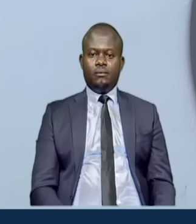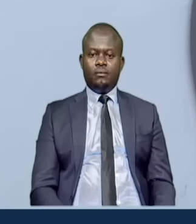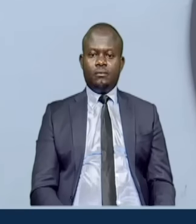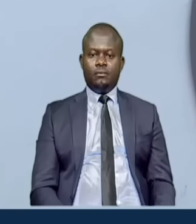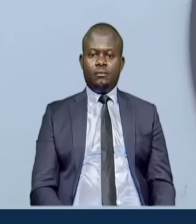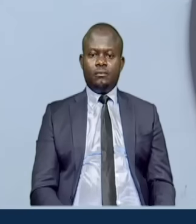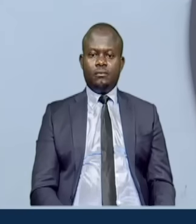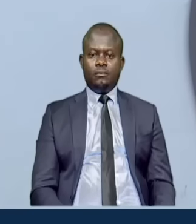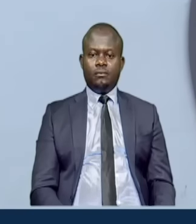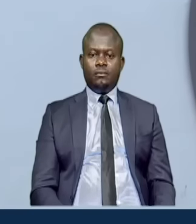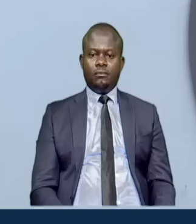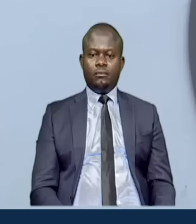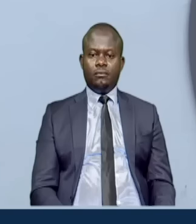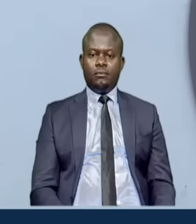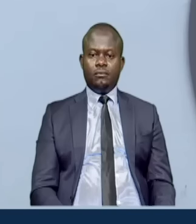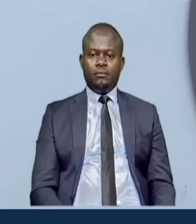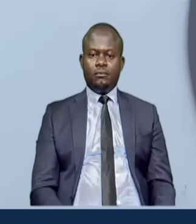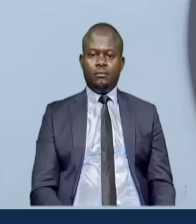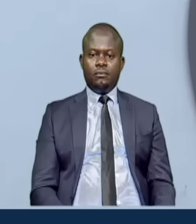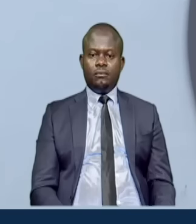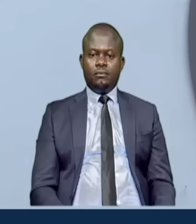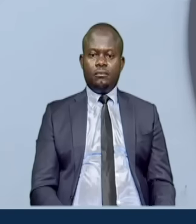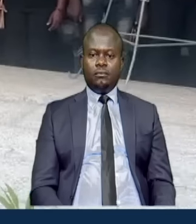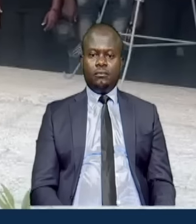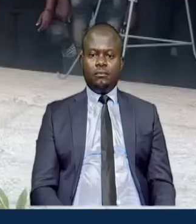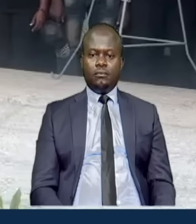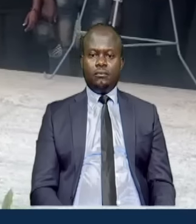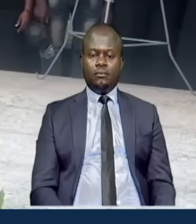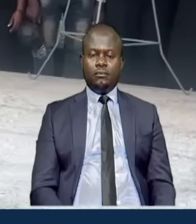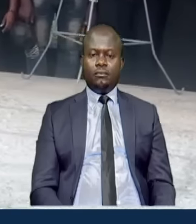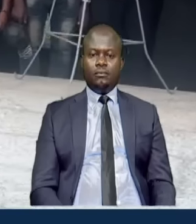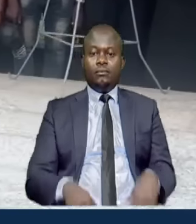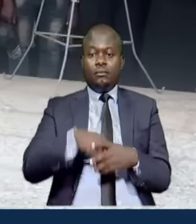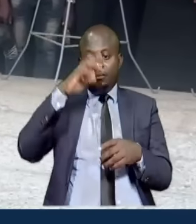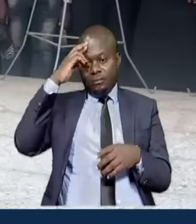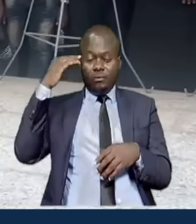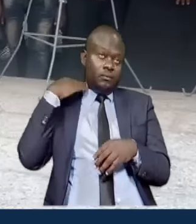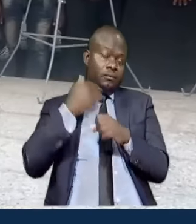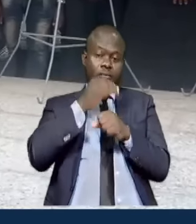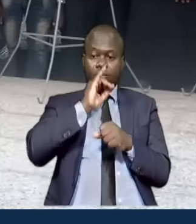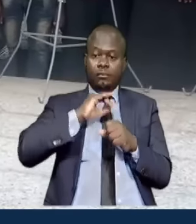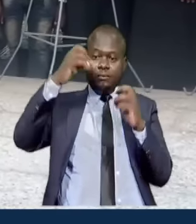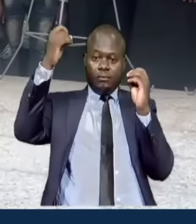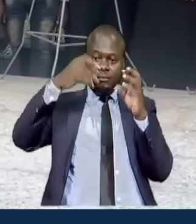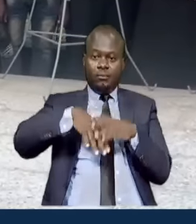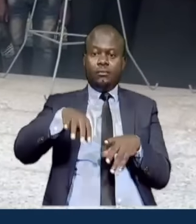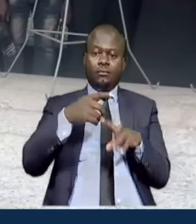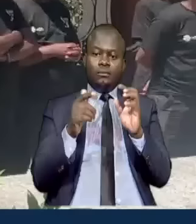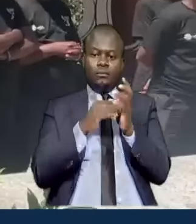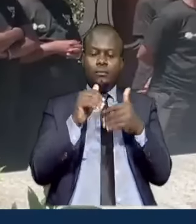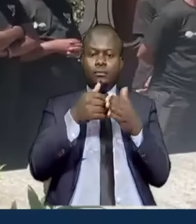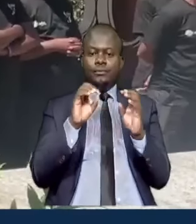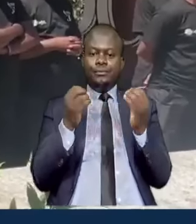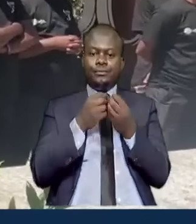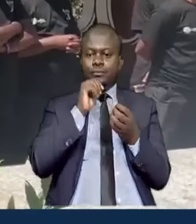forme une nation très sérieuse ku rwibutso rwa Jenoside yakorewe Abatutsi rwa Kigali kandi umuryango